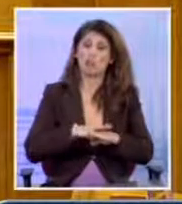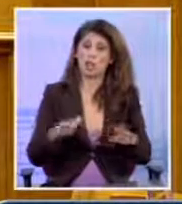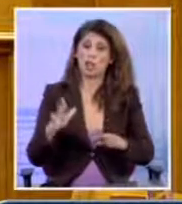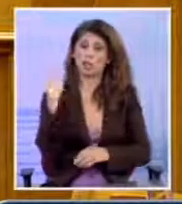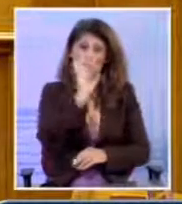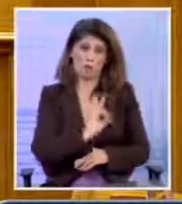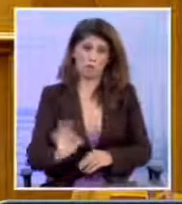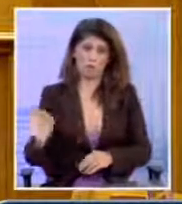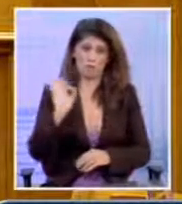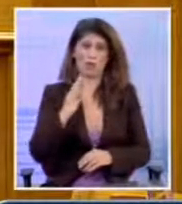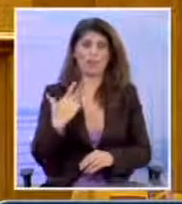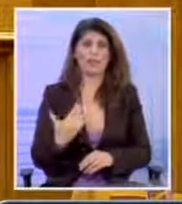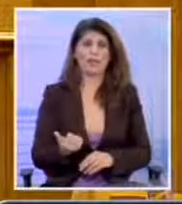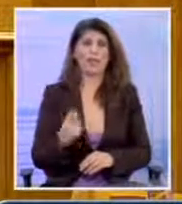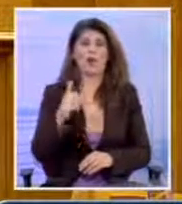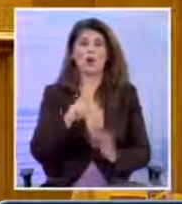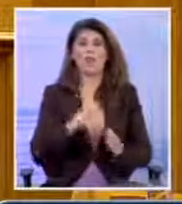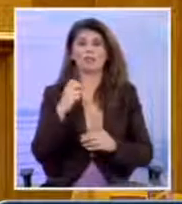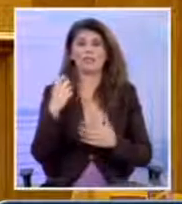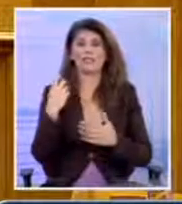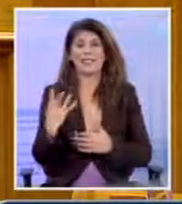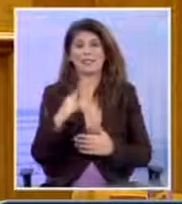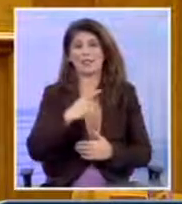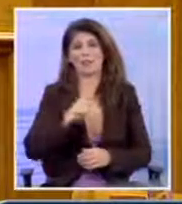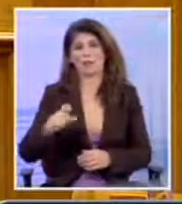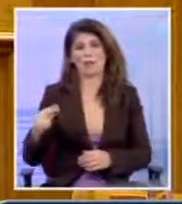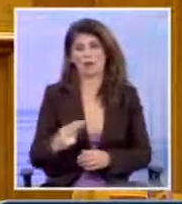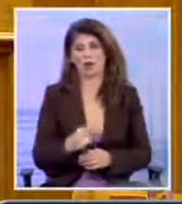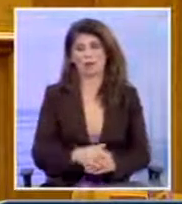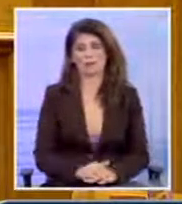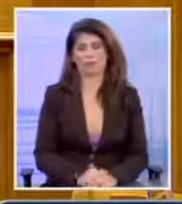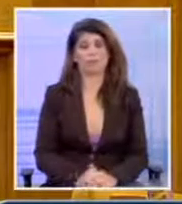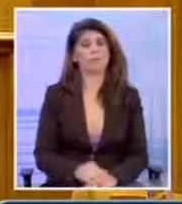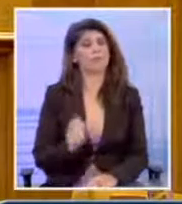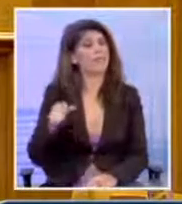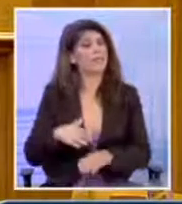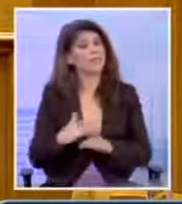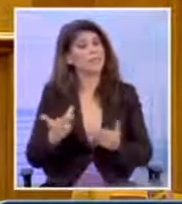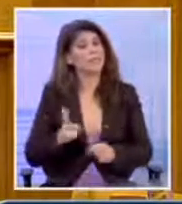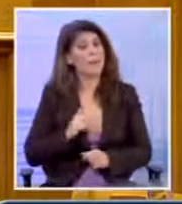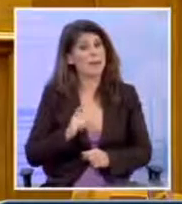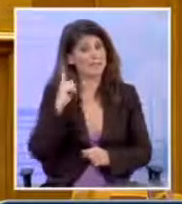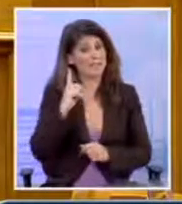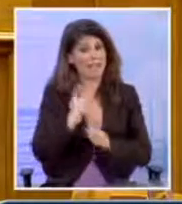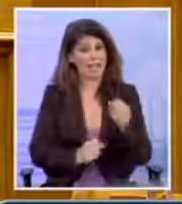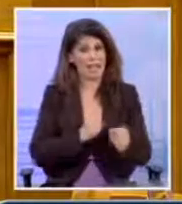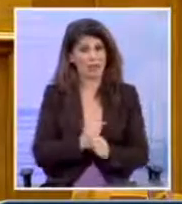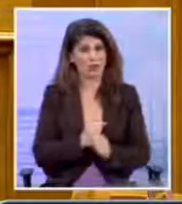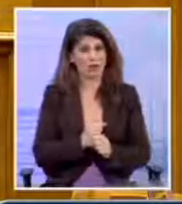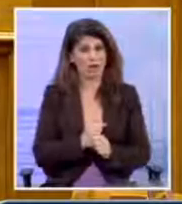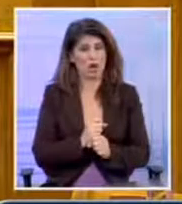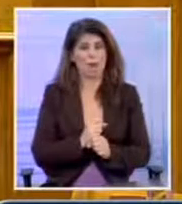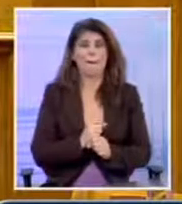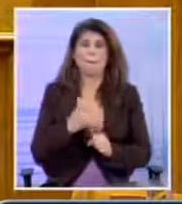στο τέλος του Οκτωβρίου είναι 84 δισεκατομμύρια ευρώ. Ναι, δηλαδή συγγνώμη, τι περιμένατε σε μια χρονιά με τα